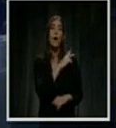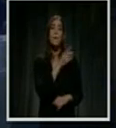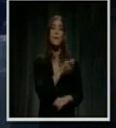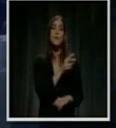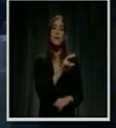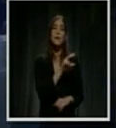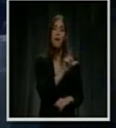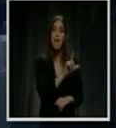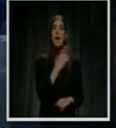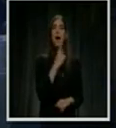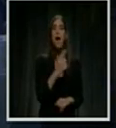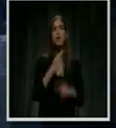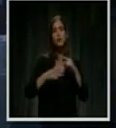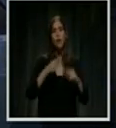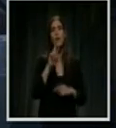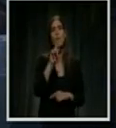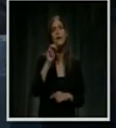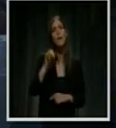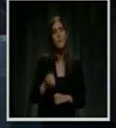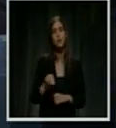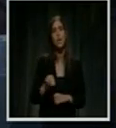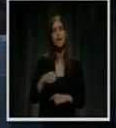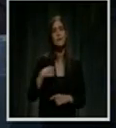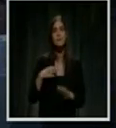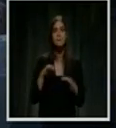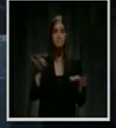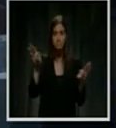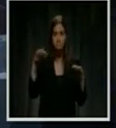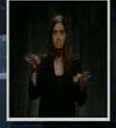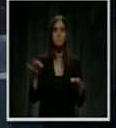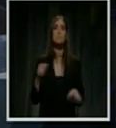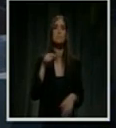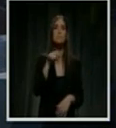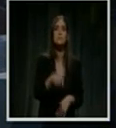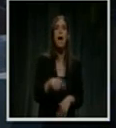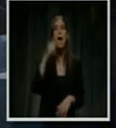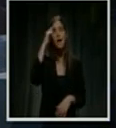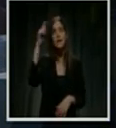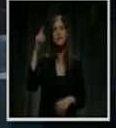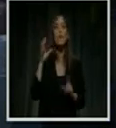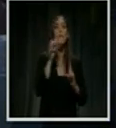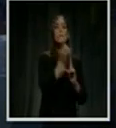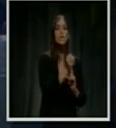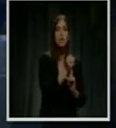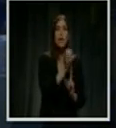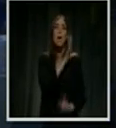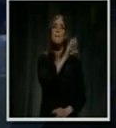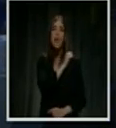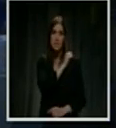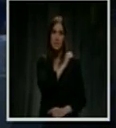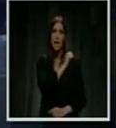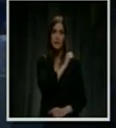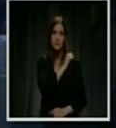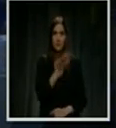Roberta Metsola. Dan huwa dokument illi ħarġet il-Mission of Palestine for the EU. Fejn nirringrazzjaw li Roberta Metsola